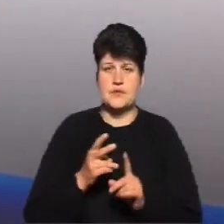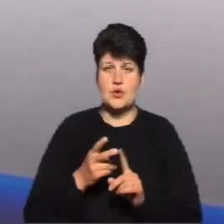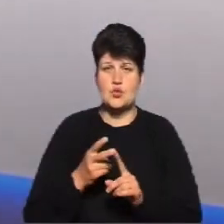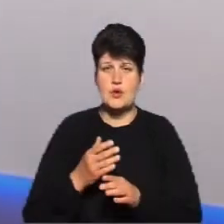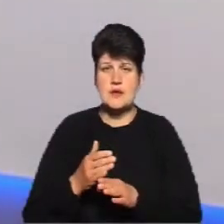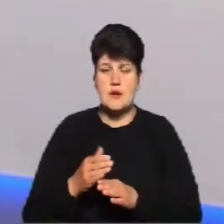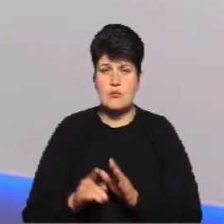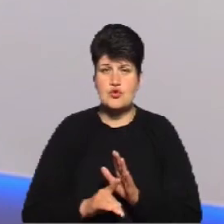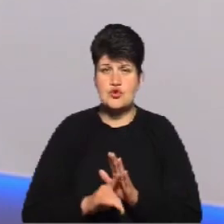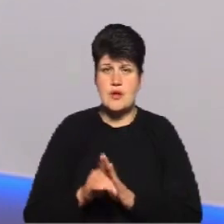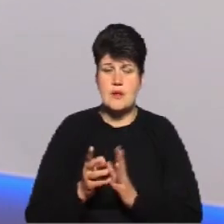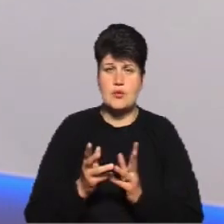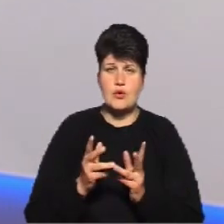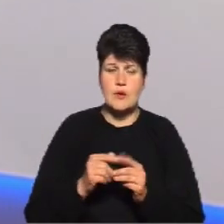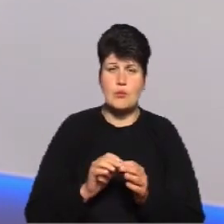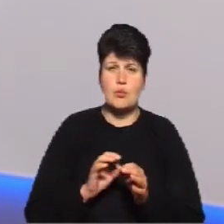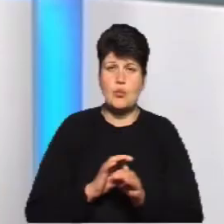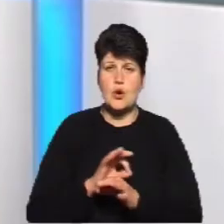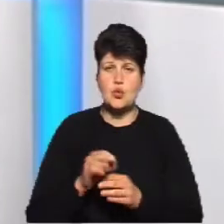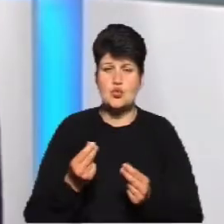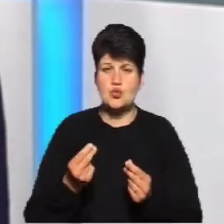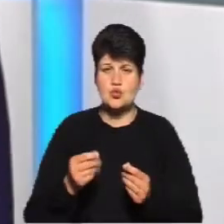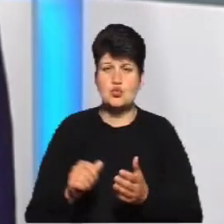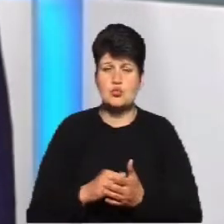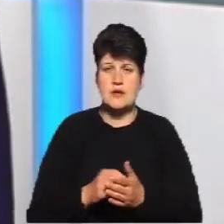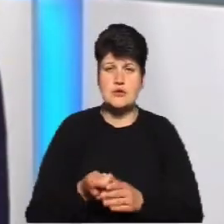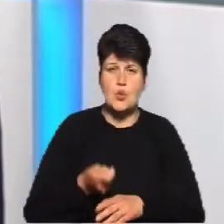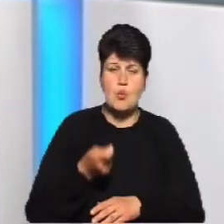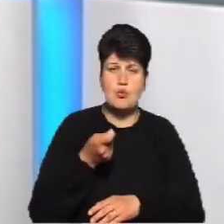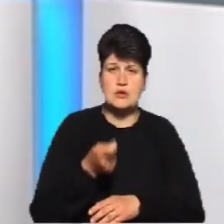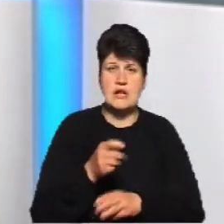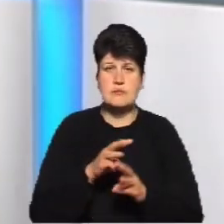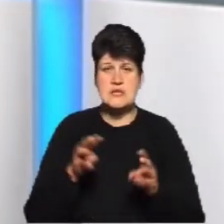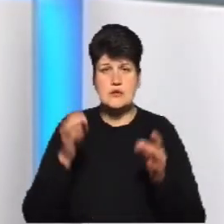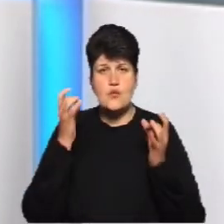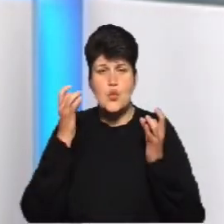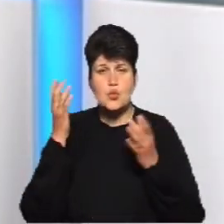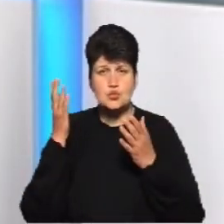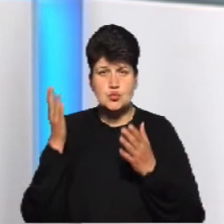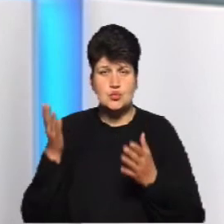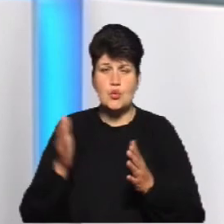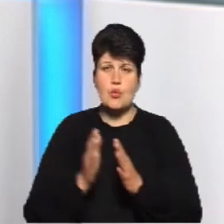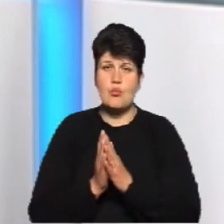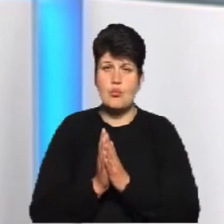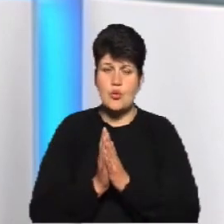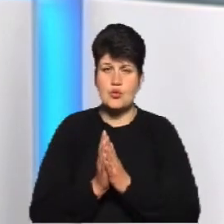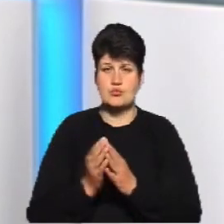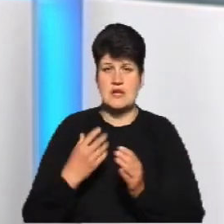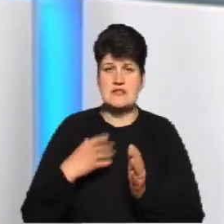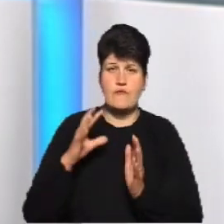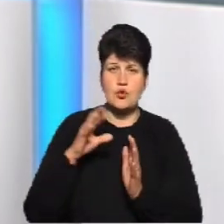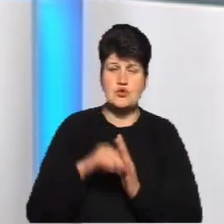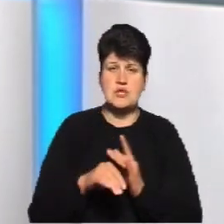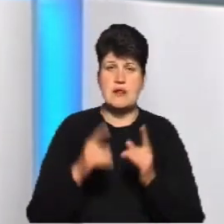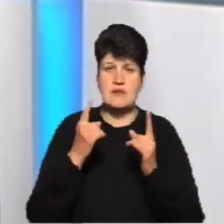ми прорахували проектно-кошторисні документації, подали їх на Міністерство культури. Просимо, щоб все ж таки нас включили в велику реставрацію